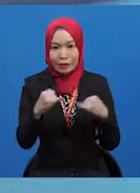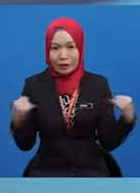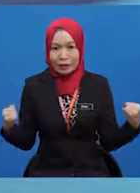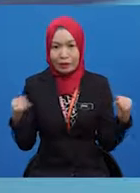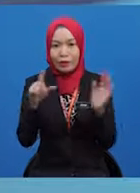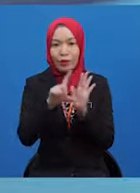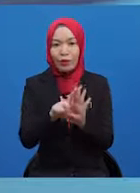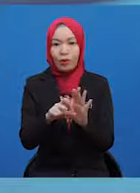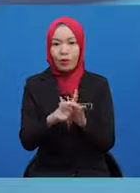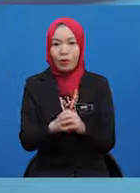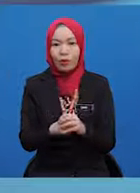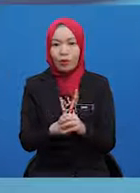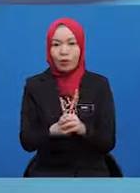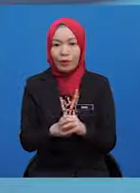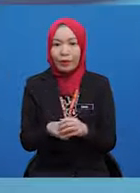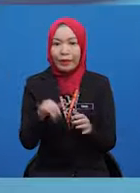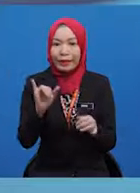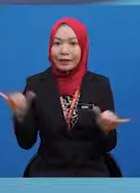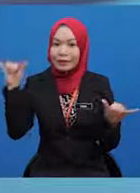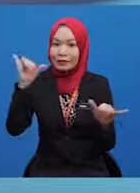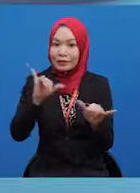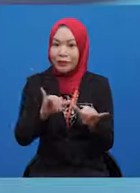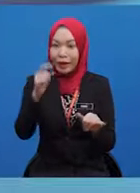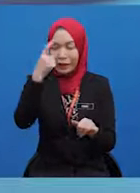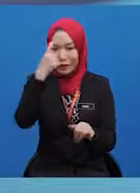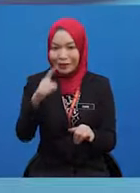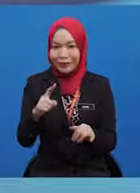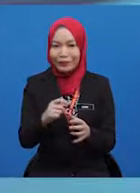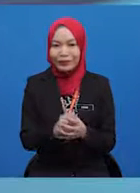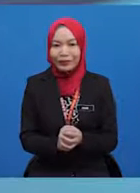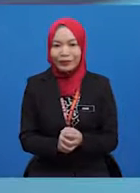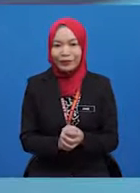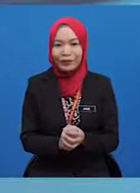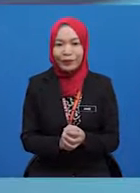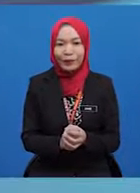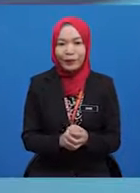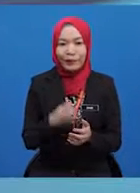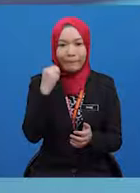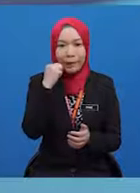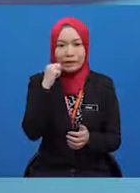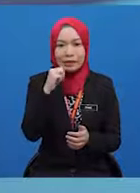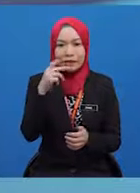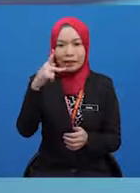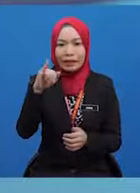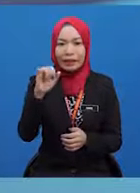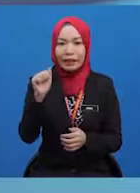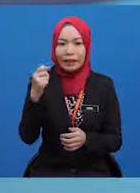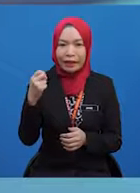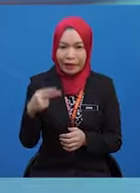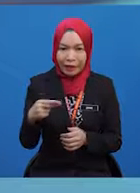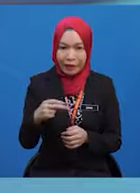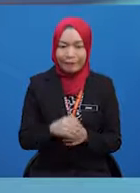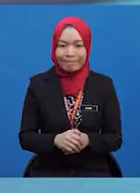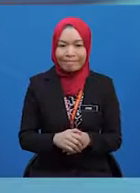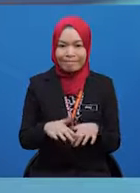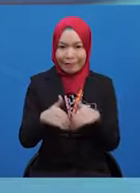produk aiskrim Makcik Kiah. Cikgu cadangkan kita memilih logo jenis